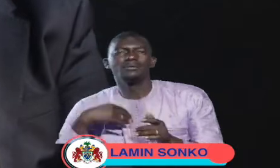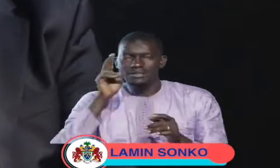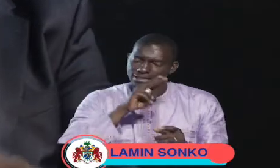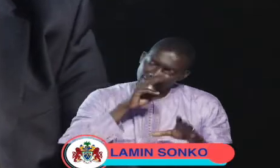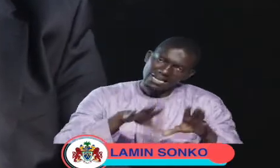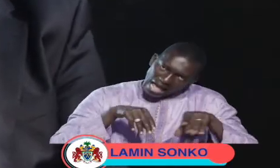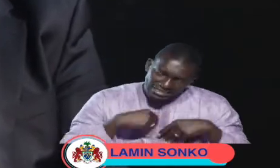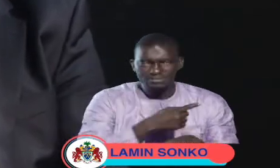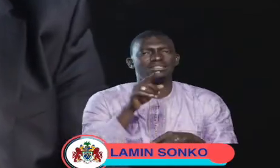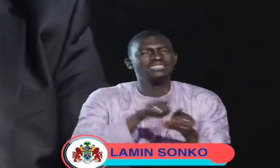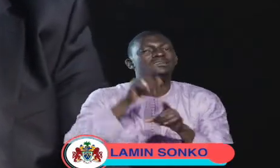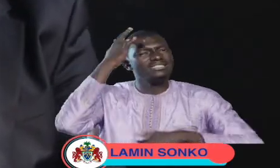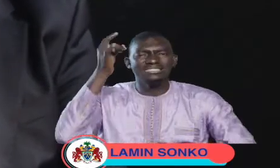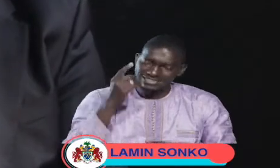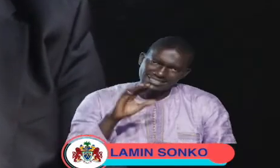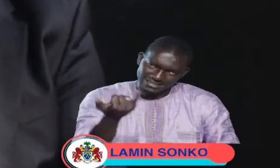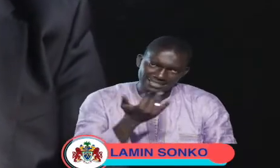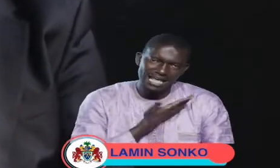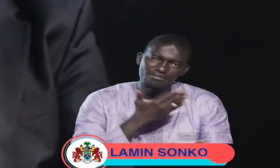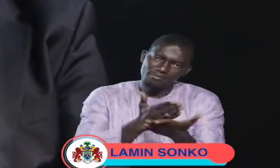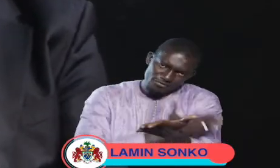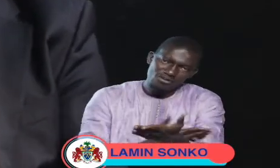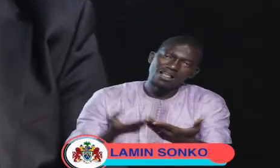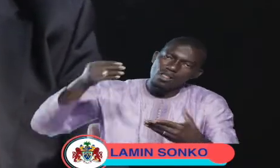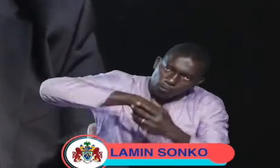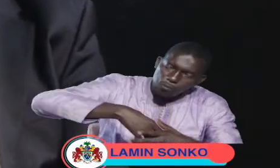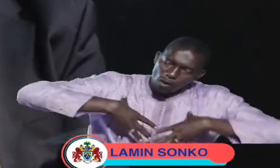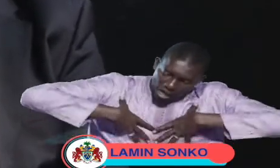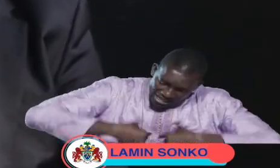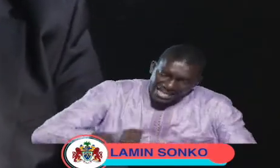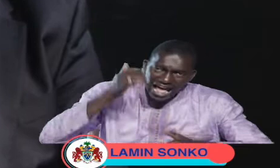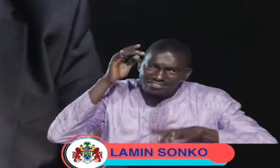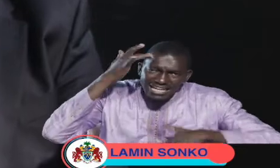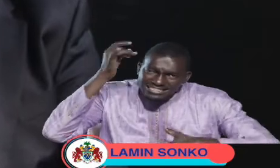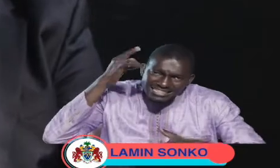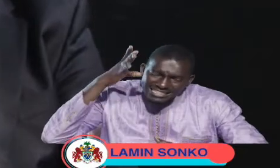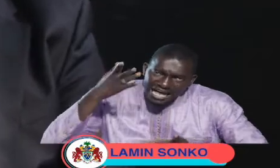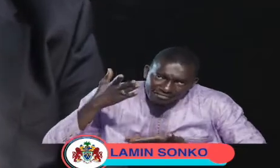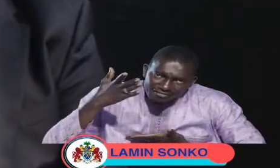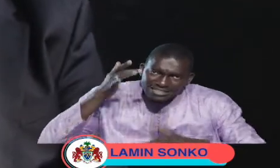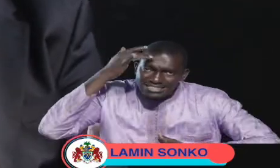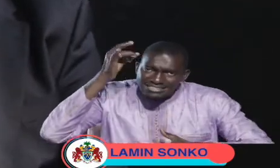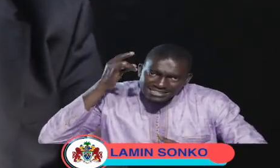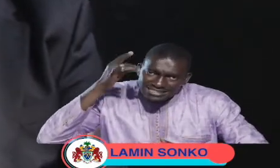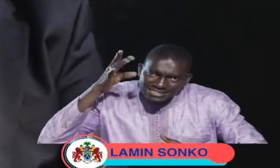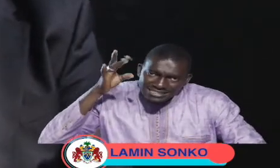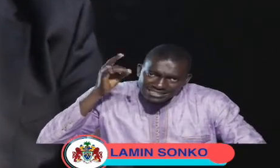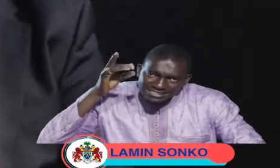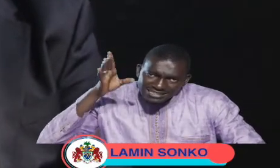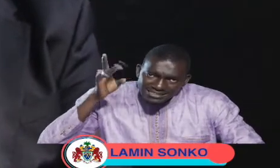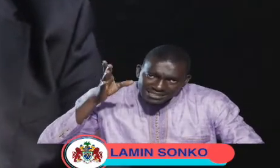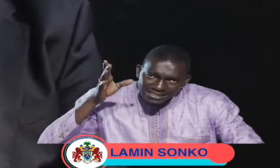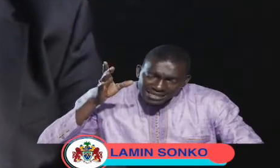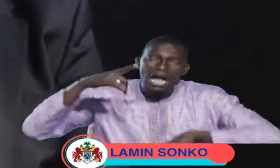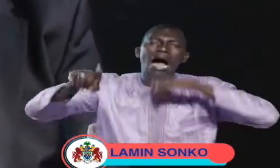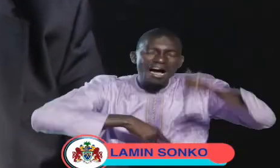tam fièvre la bo xamne dafa dugon ci ñom fagn nañ len lay duñ naka du mëna wala kenn amon ben fièvre bo xamne dañu mëna wala nit wër nañ